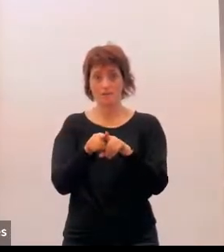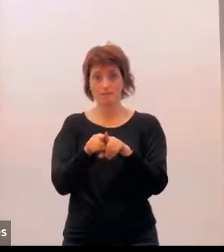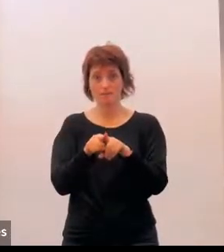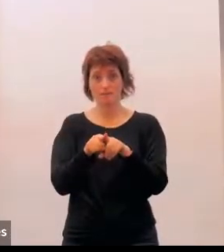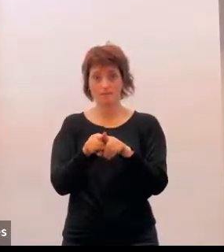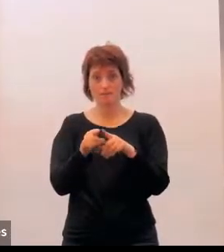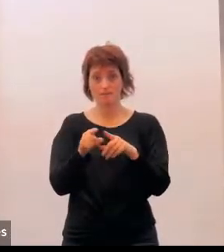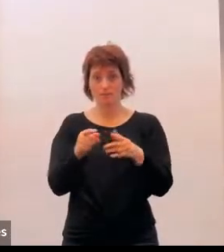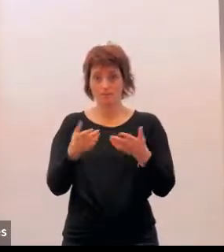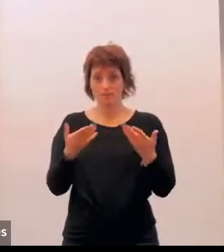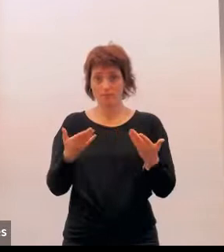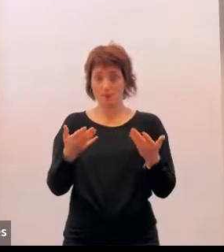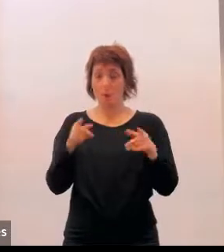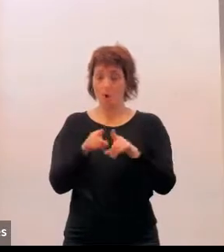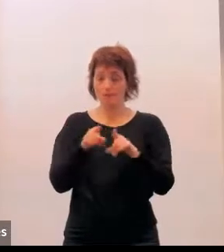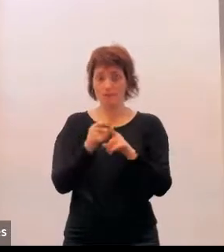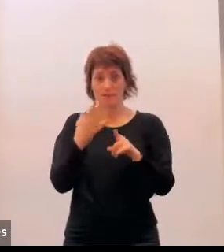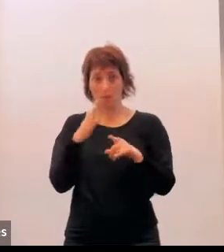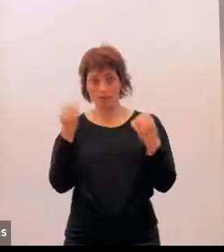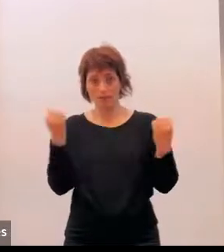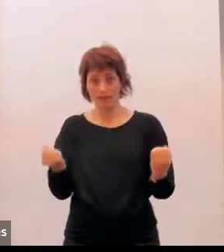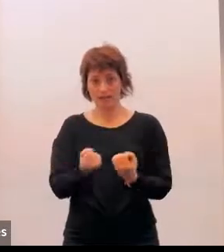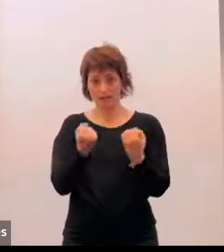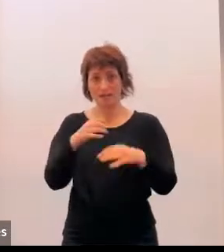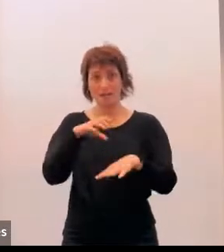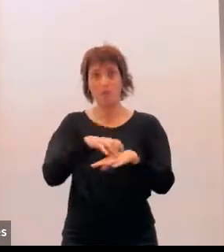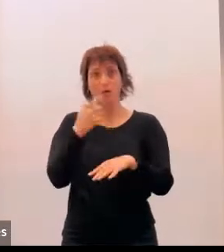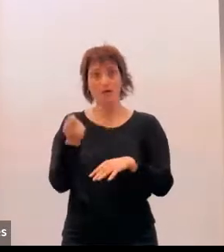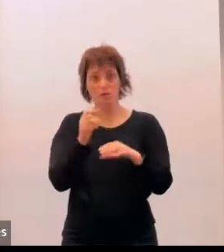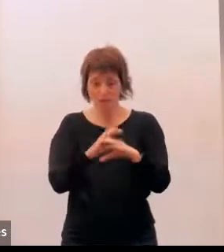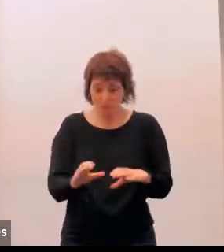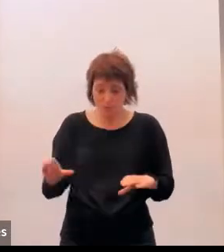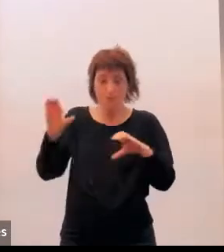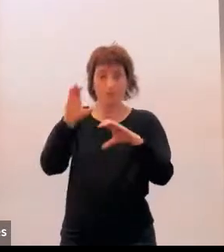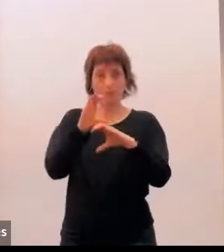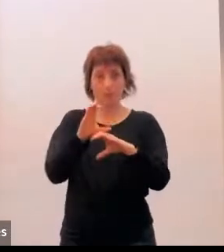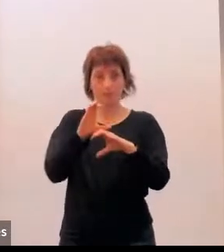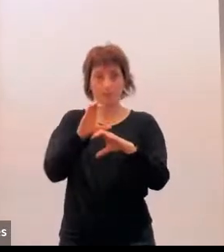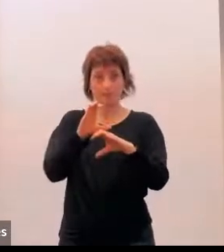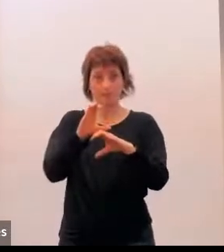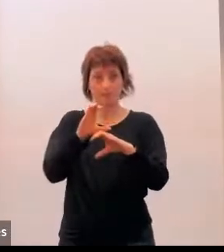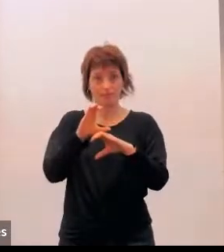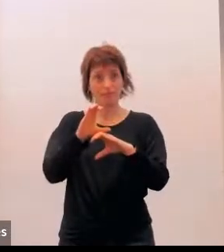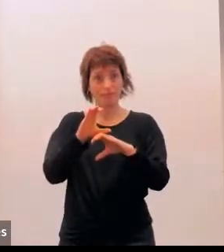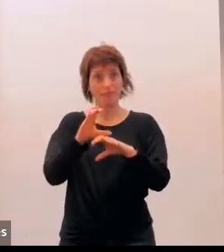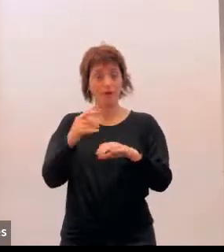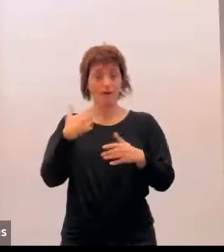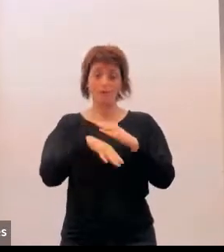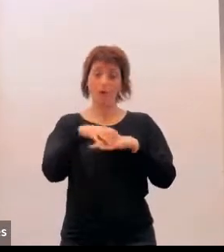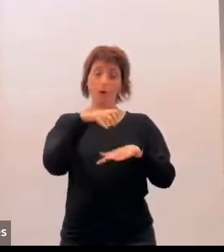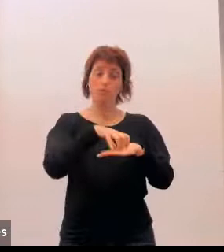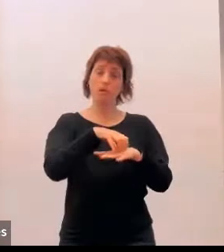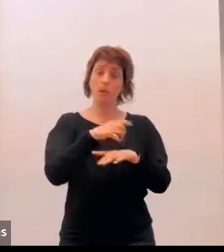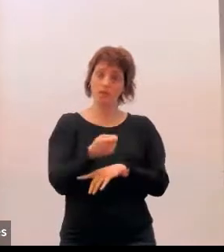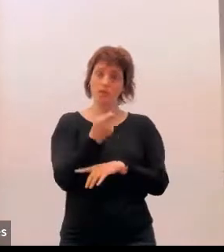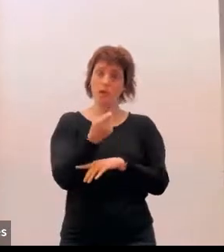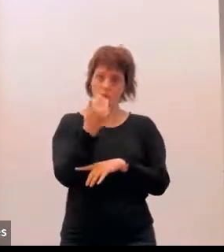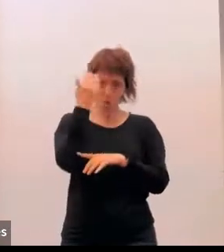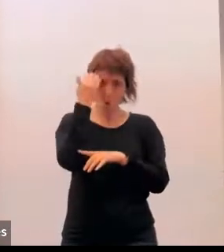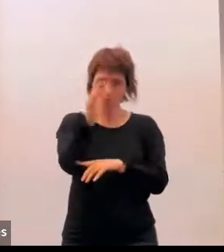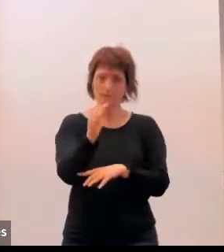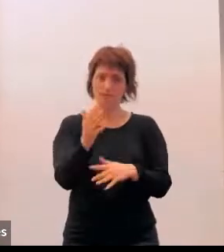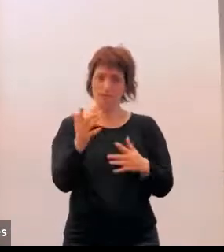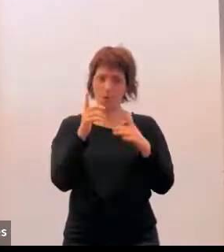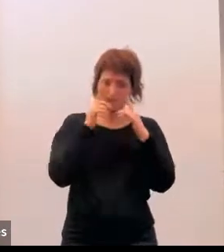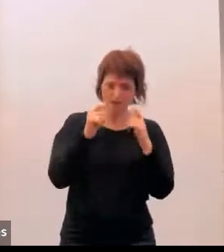sont assurées également par le pôle éducation. On sait faire aussi au pôle éducation. On sait faire attention aux